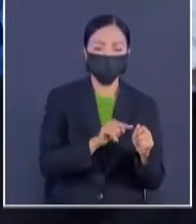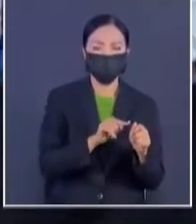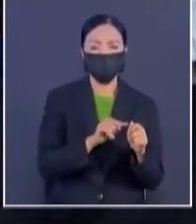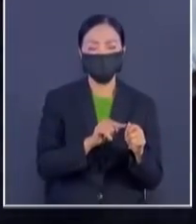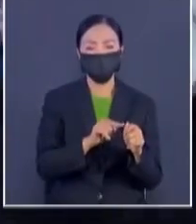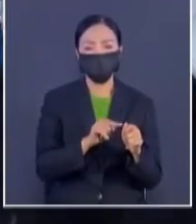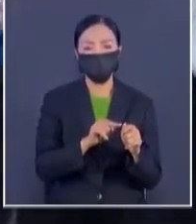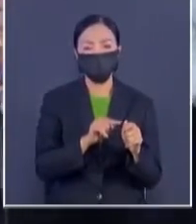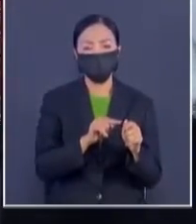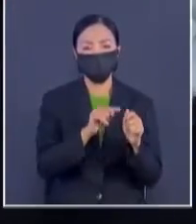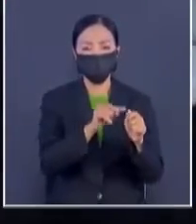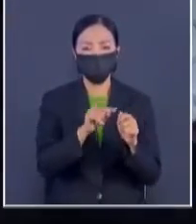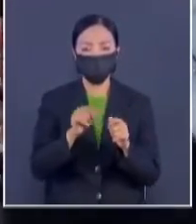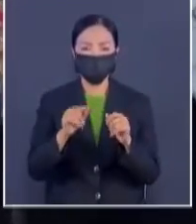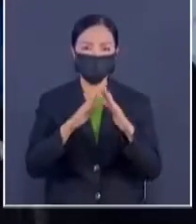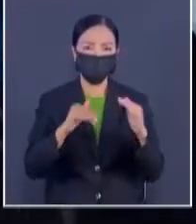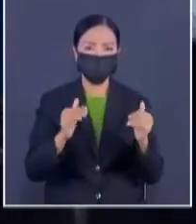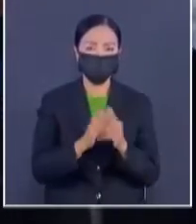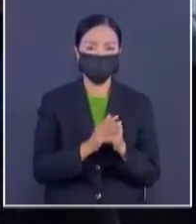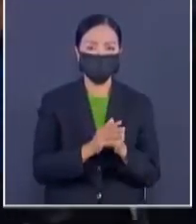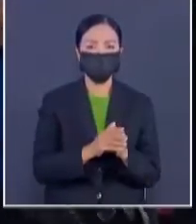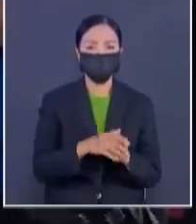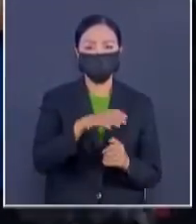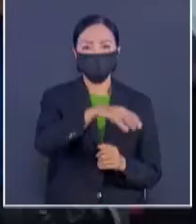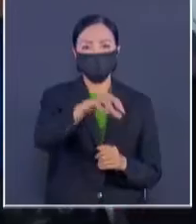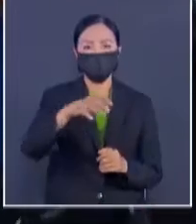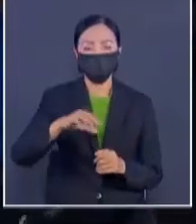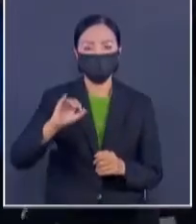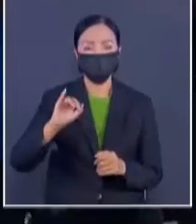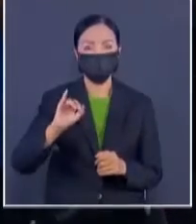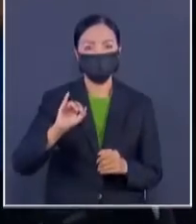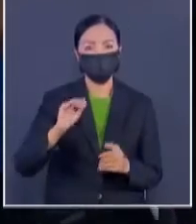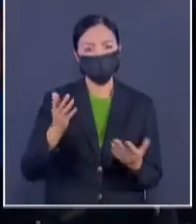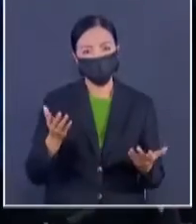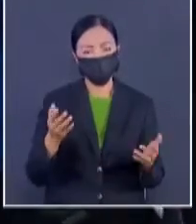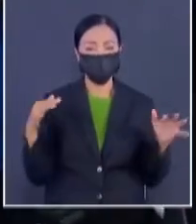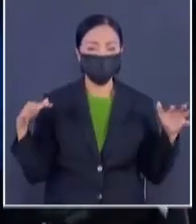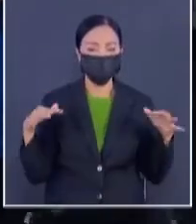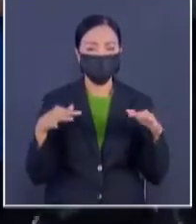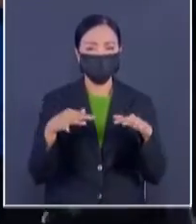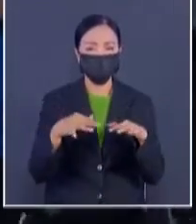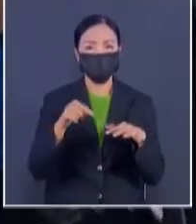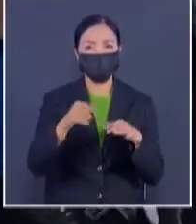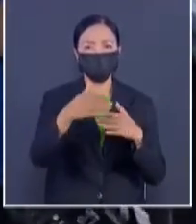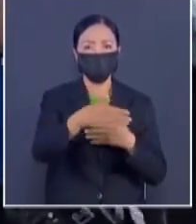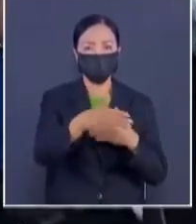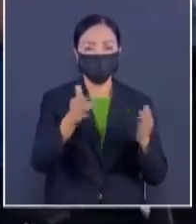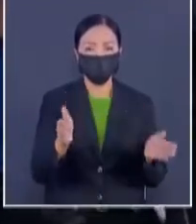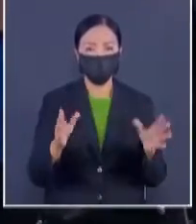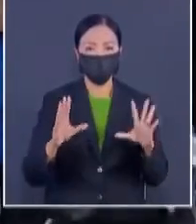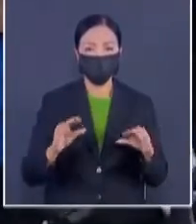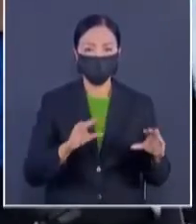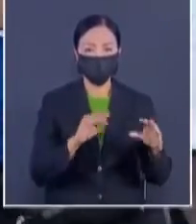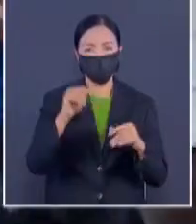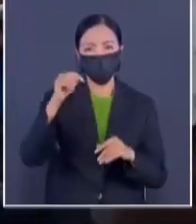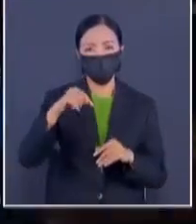23วัดในจังหวัดนครศรีธรรมราชนะครับก็ได้เดินทางมารวมตัวกันที่ห้องประชุมพระเทพปัญญ